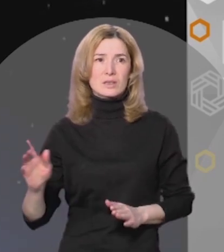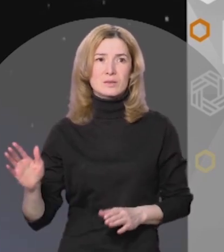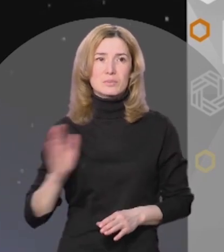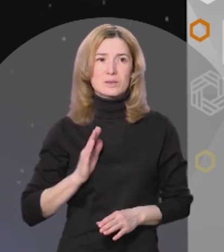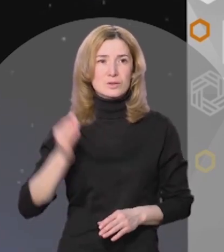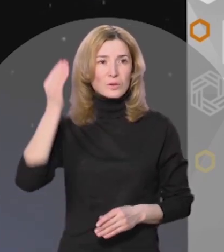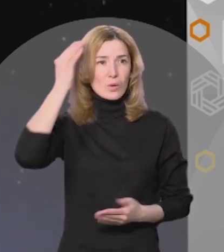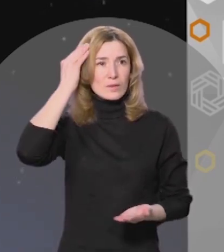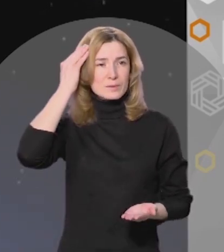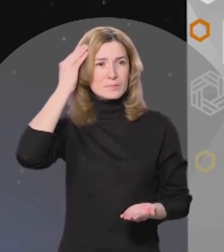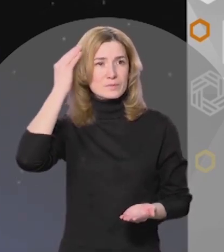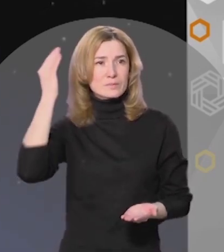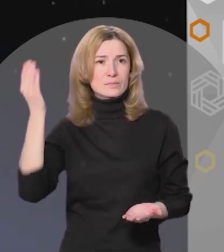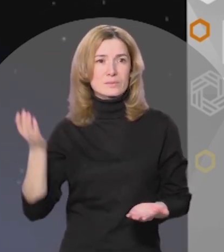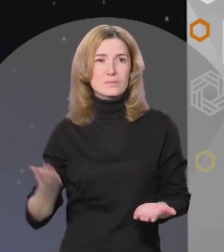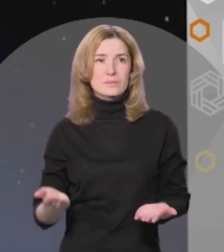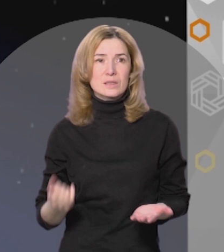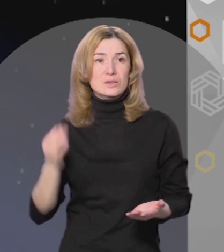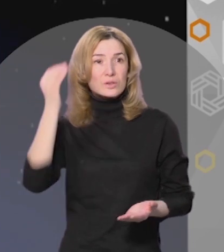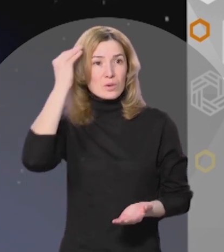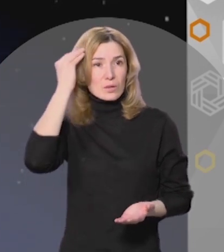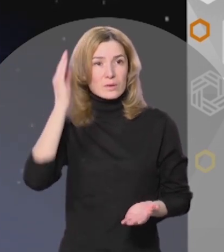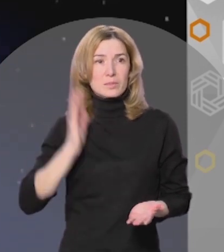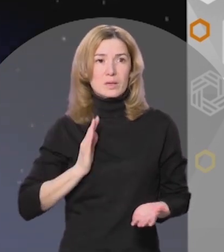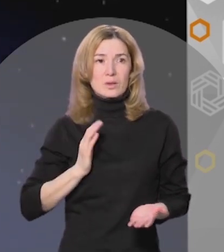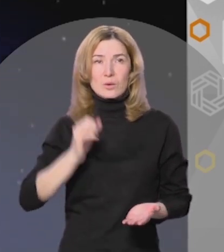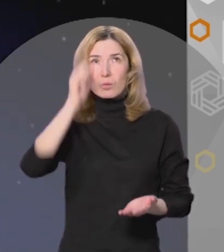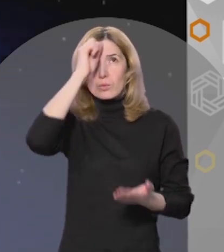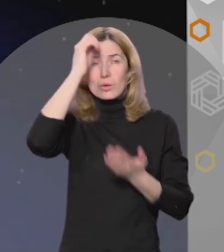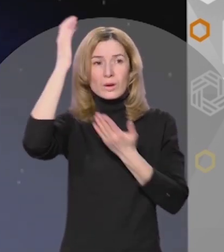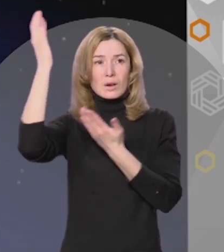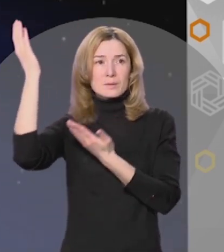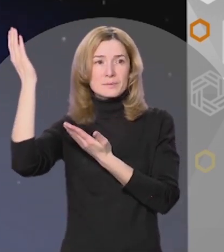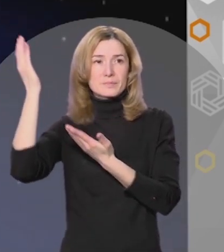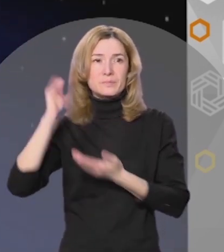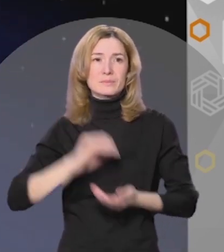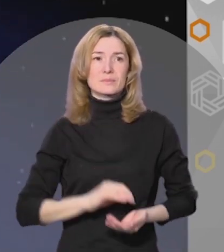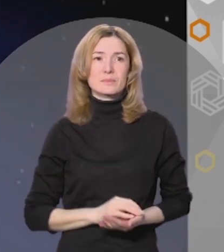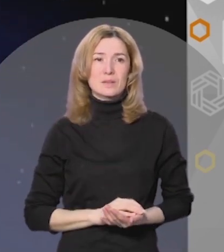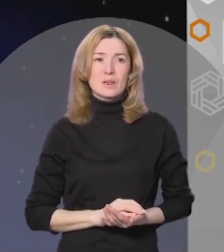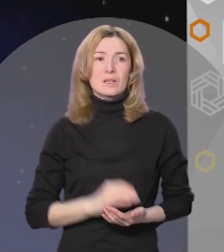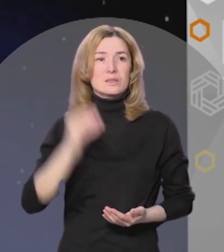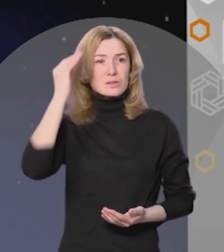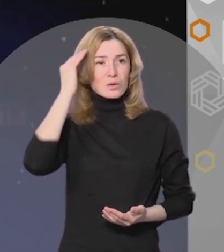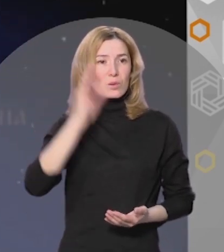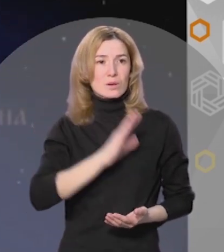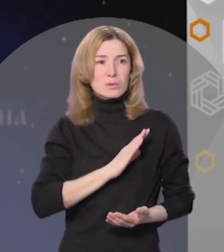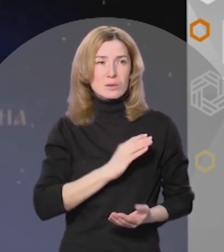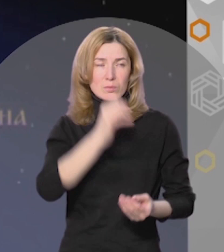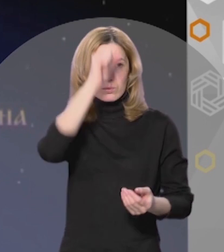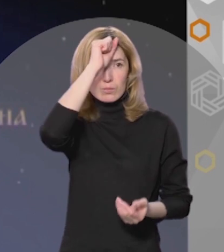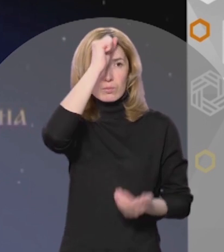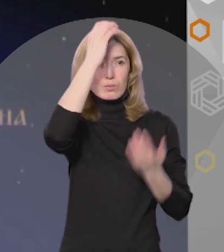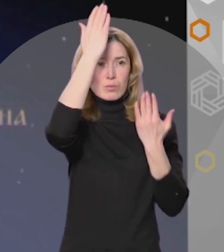Вначале было слово, и слово было у Бога, и слово